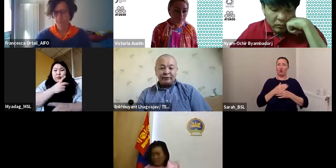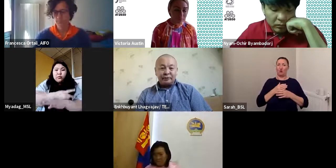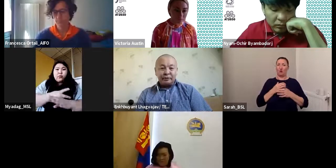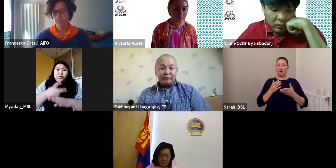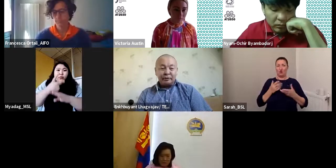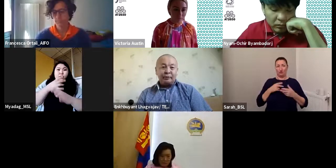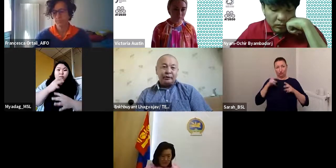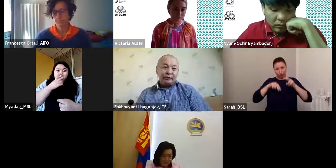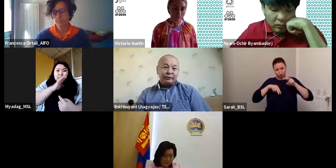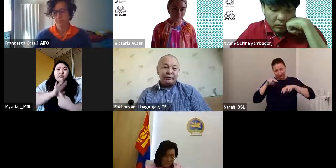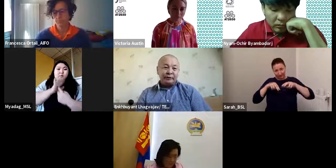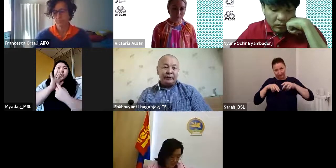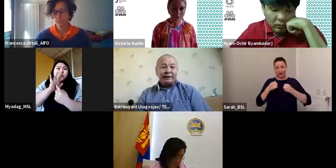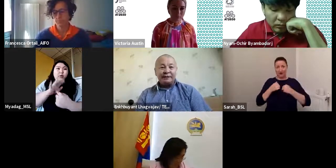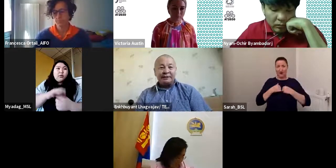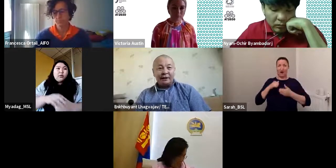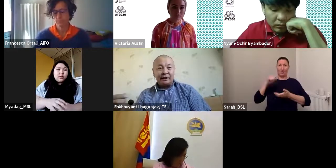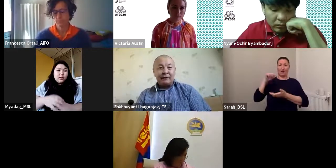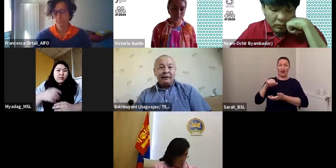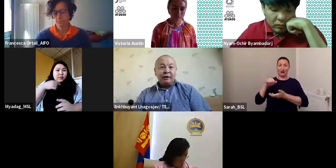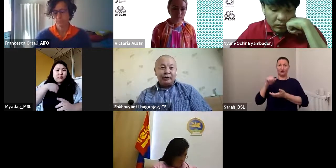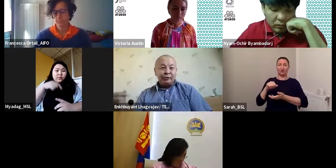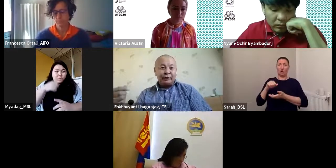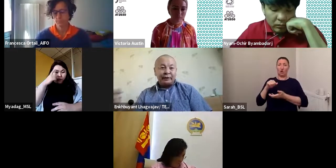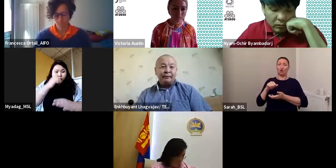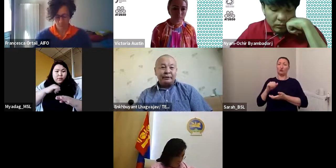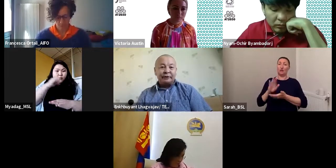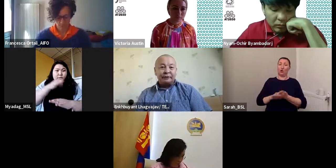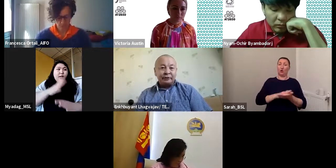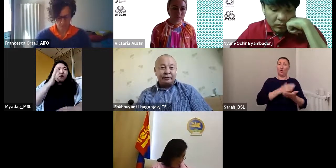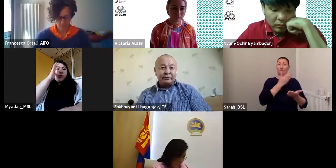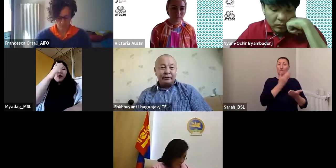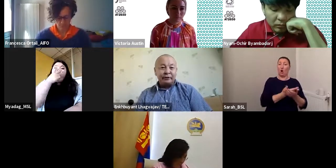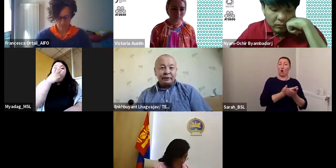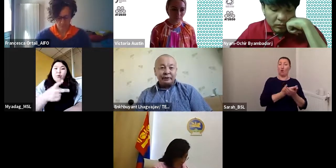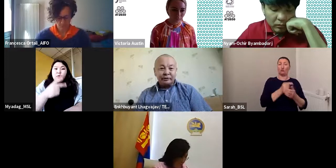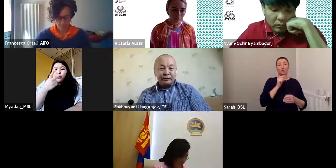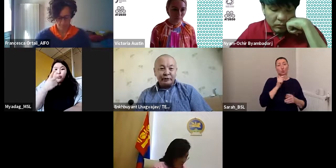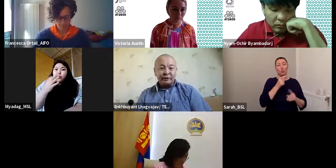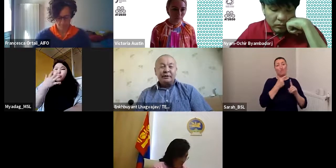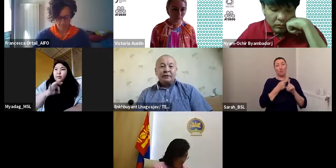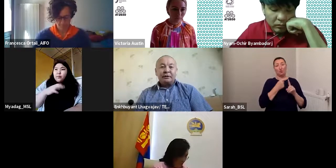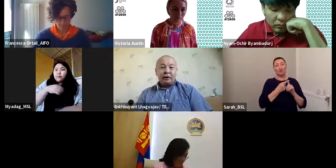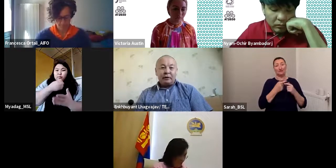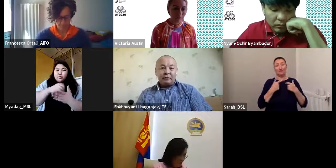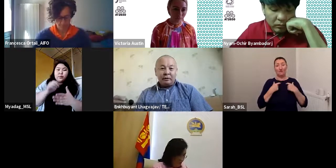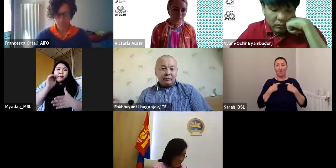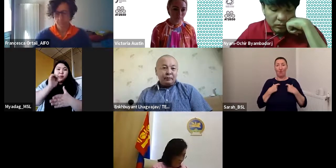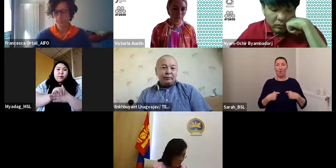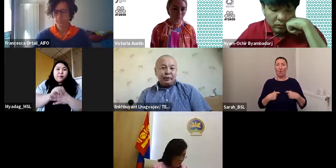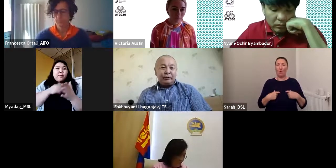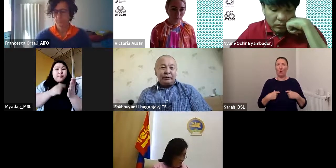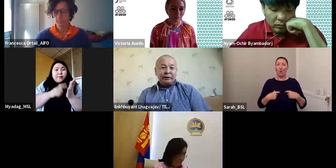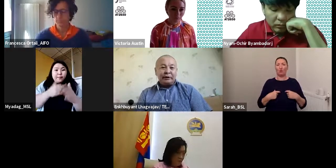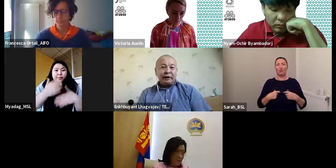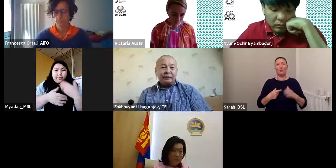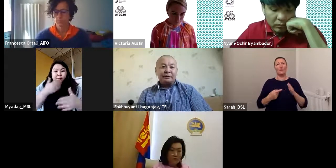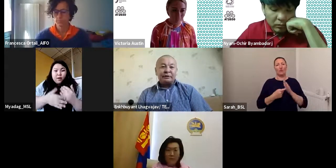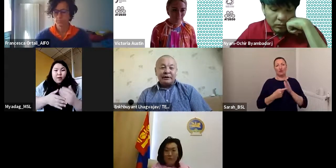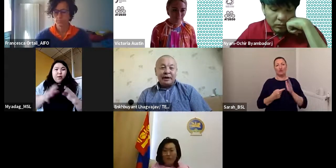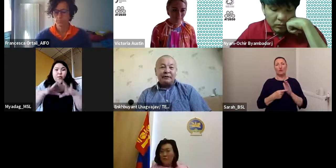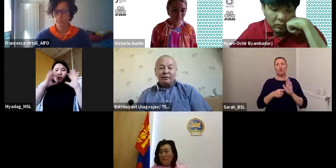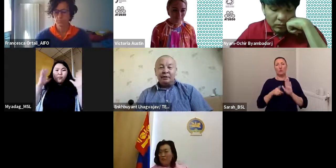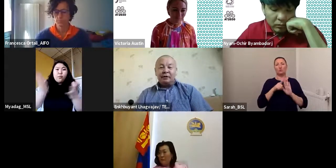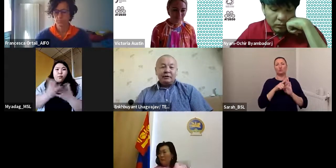бол ингэж бодож байна. Монгол улсын алсын хараа 2050 гэдэг бичиг баримтыг хэрэгжүүлэхэд бүх нийтийг